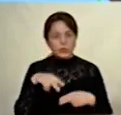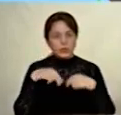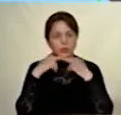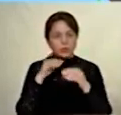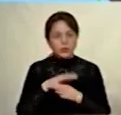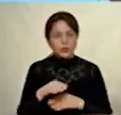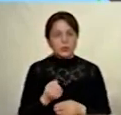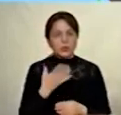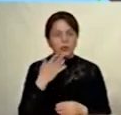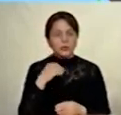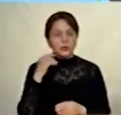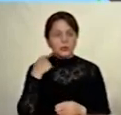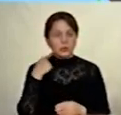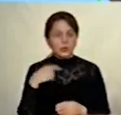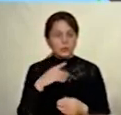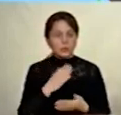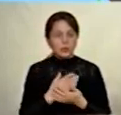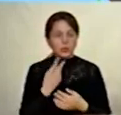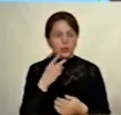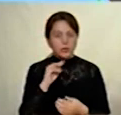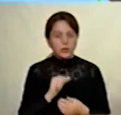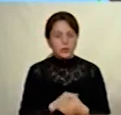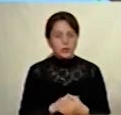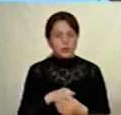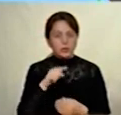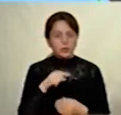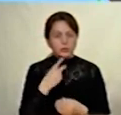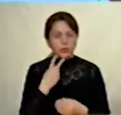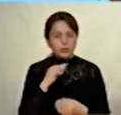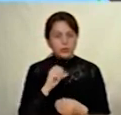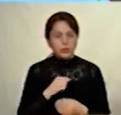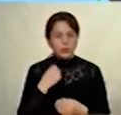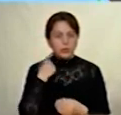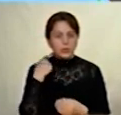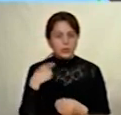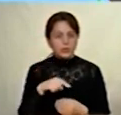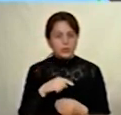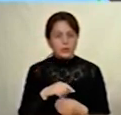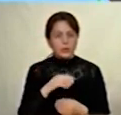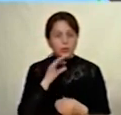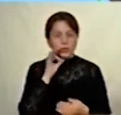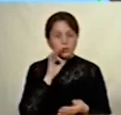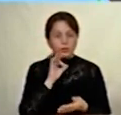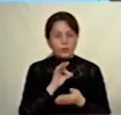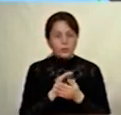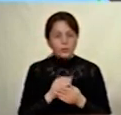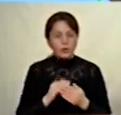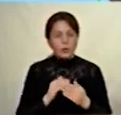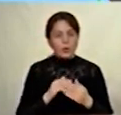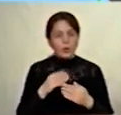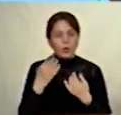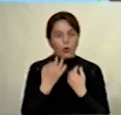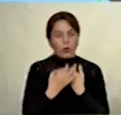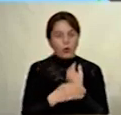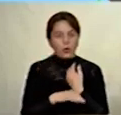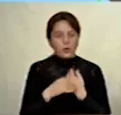bering. Nechta raqam joylashgan? 2 ta. Mana shu ikkita raqamni ko'paytmani orqa tomonidan ham ikkita